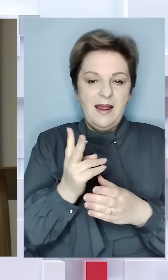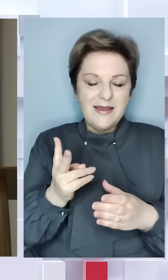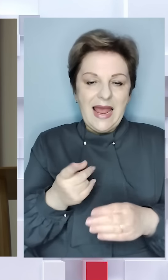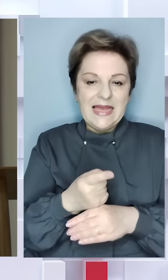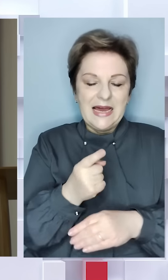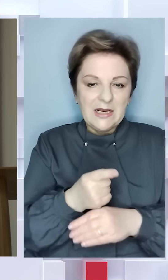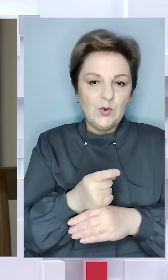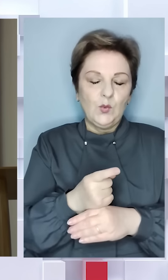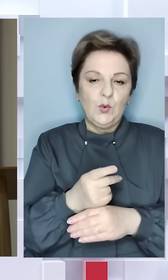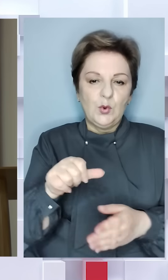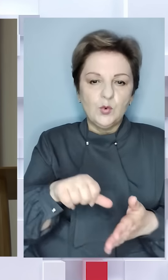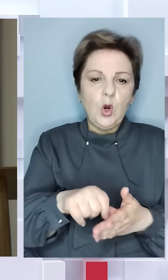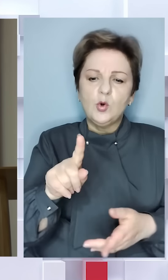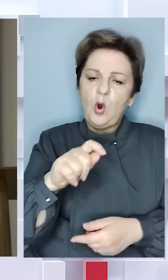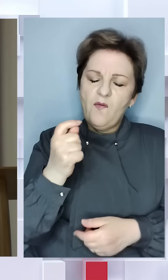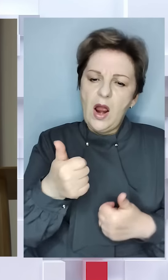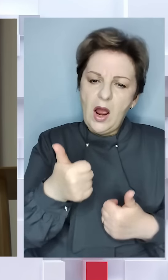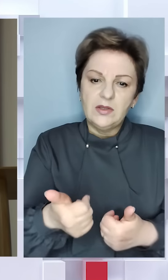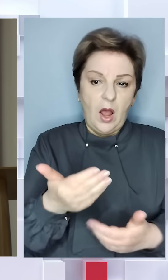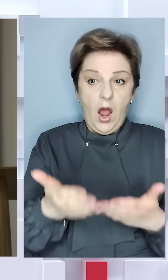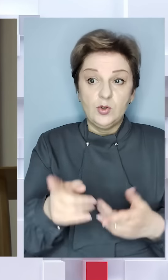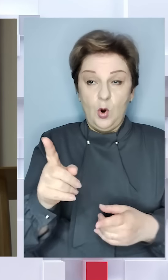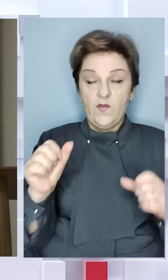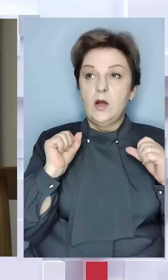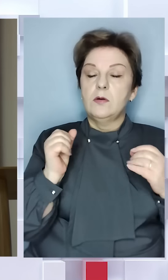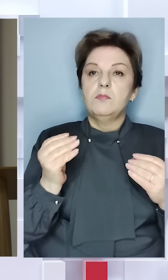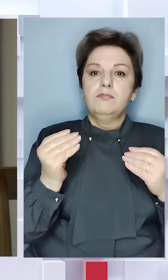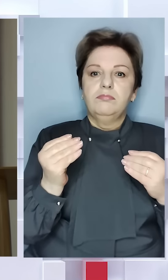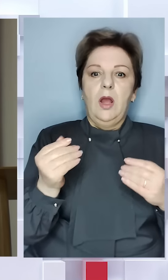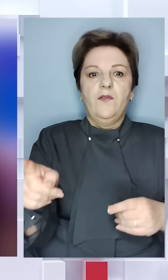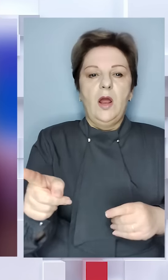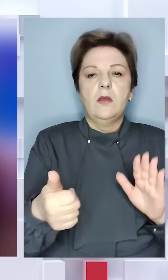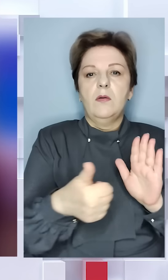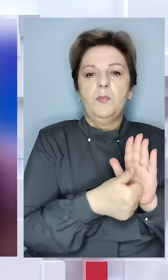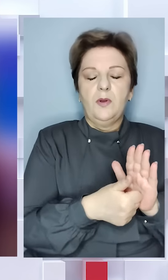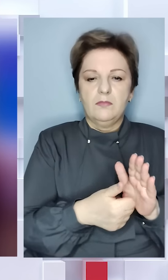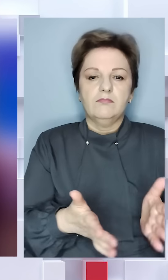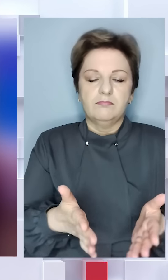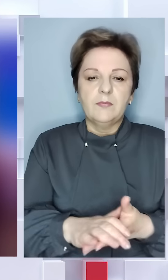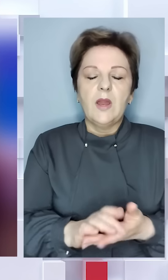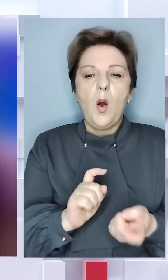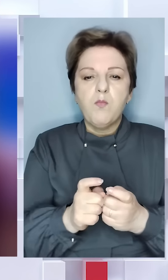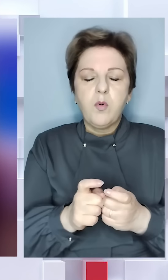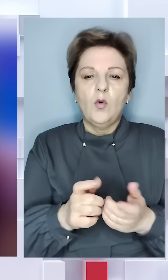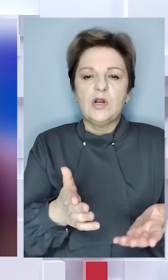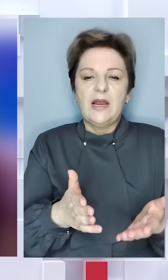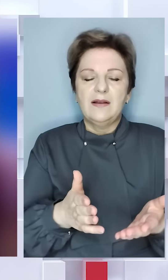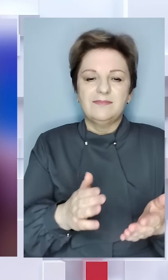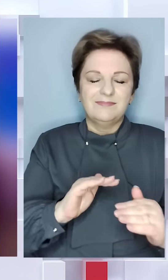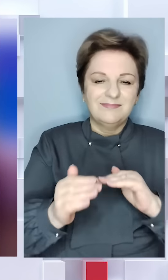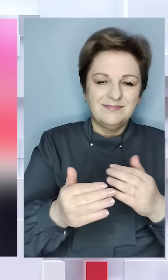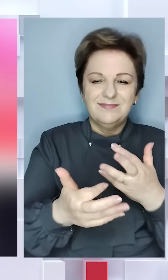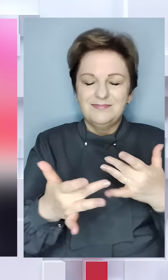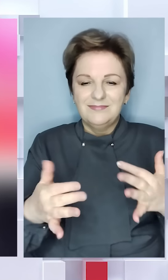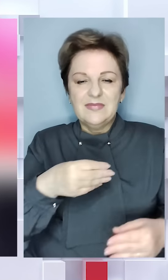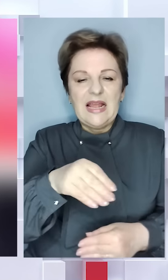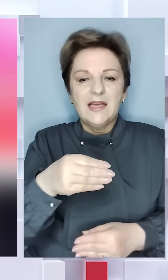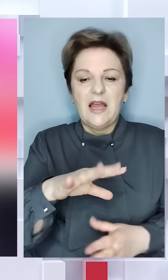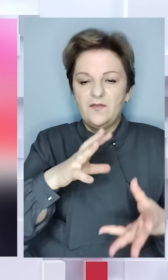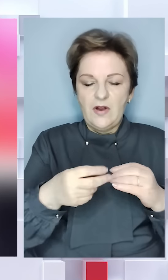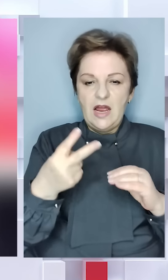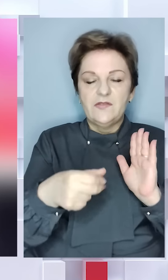що війна – це добре. Що значить, що якщо мій кумир підтримує, я теж можу підтримувати. Борці, дзюдоїсти, тхеквандисти, тенісисти.